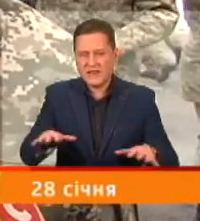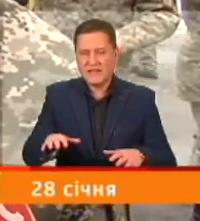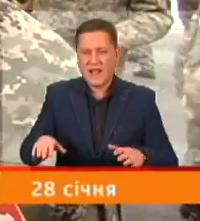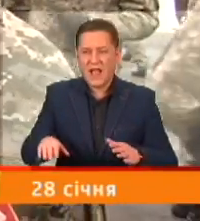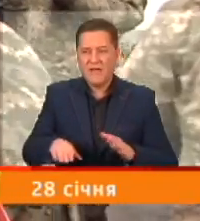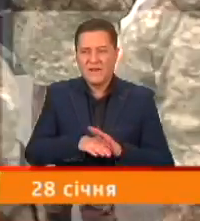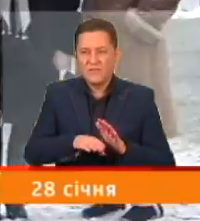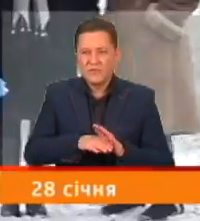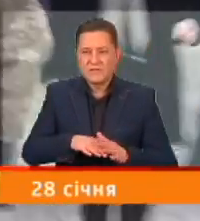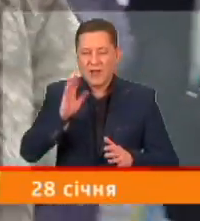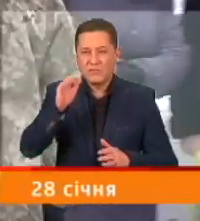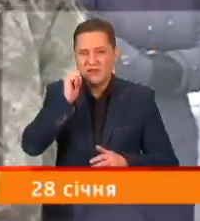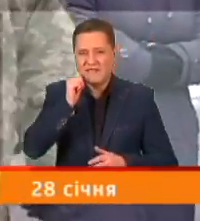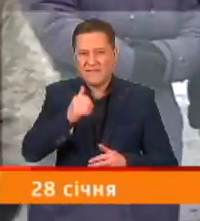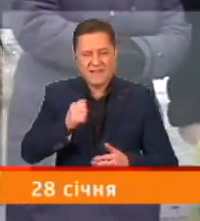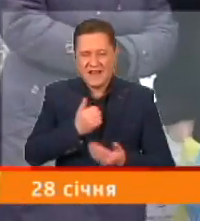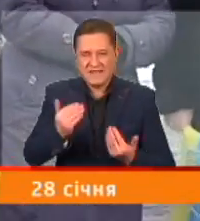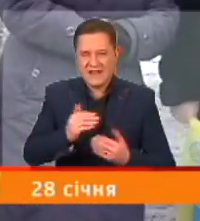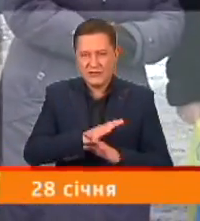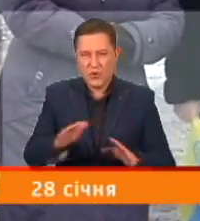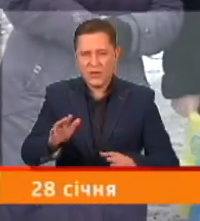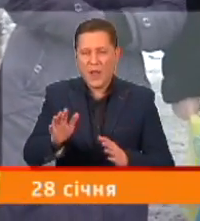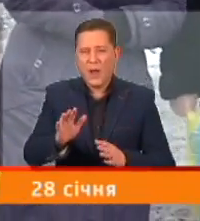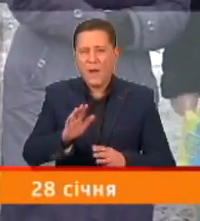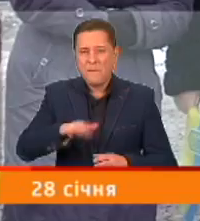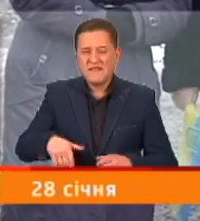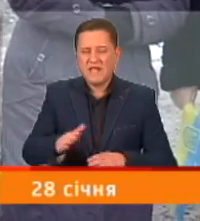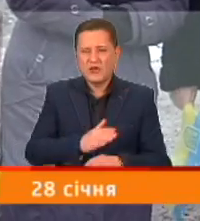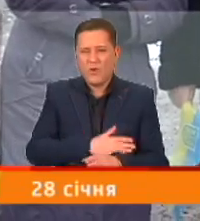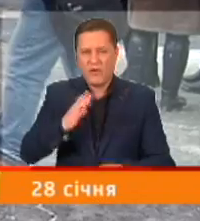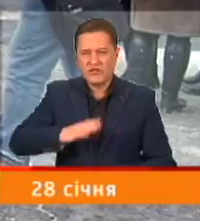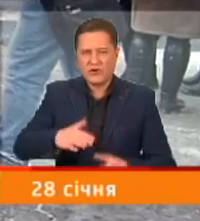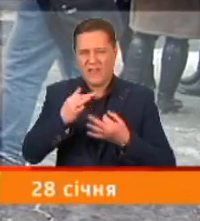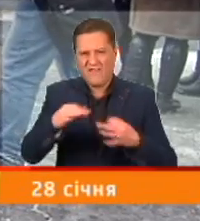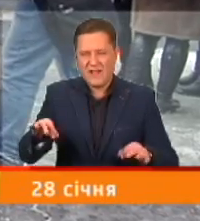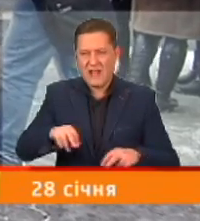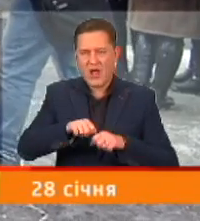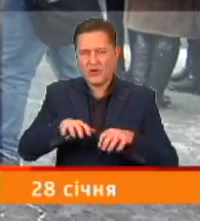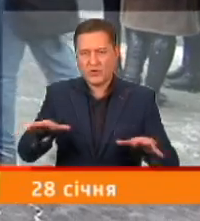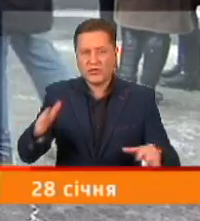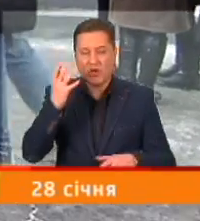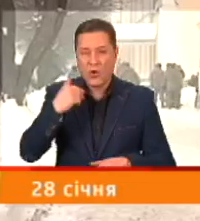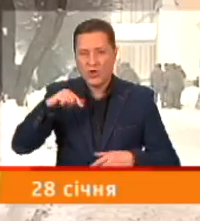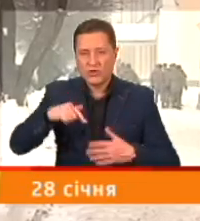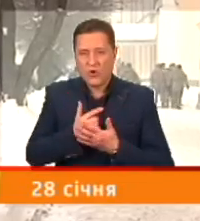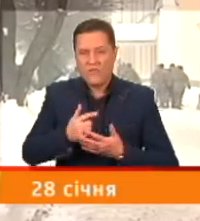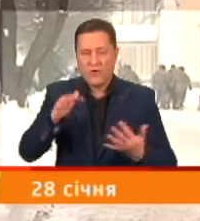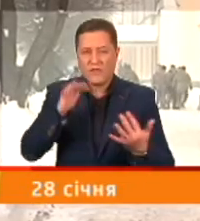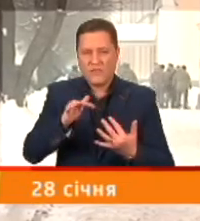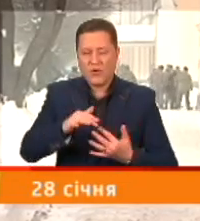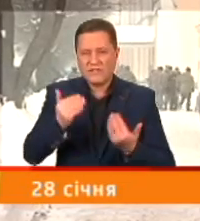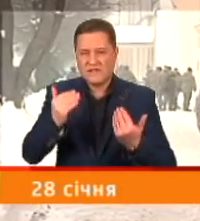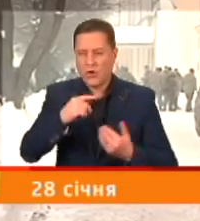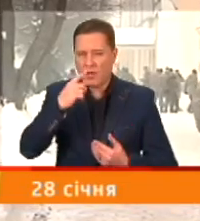не сьогодні, на жаль. Після довгоочікуваного вільно бійці розходяться. Проте, коли знову на фронт, сьогодні не